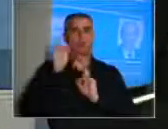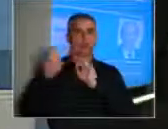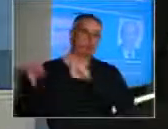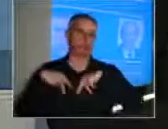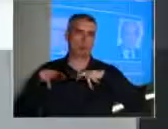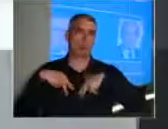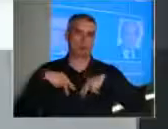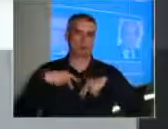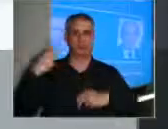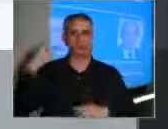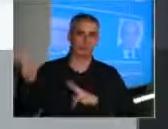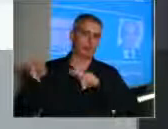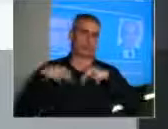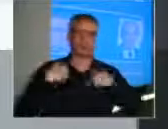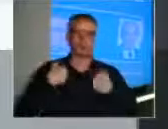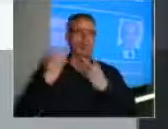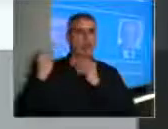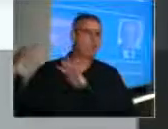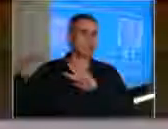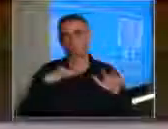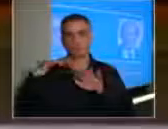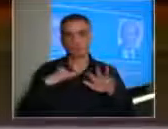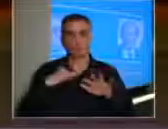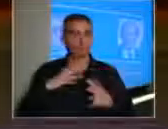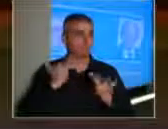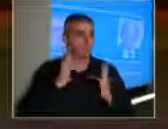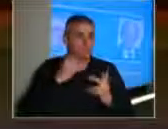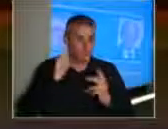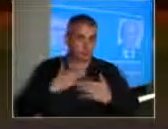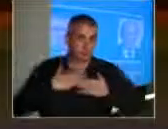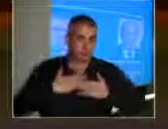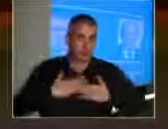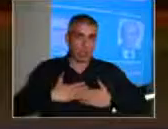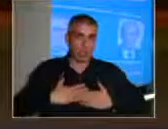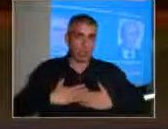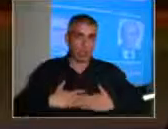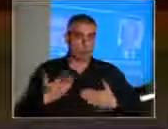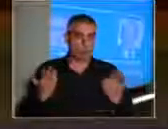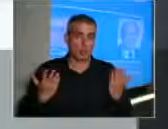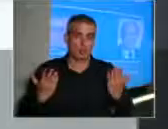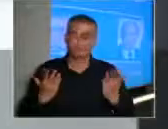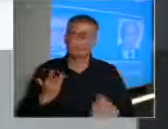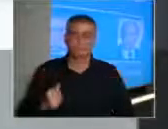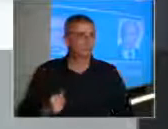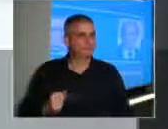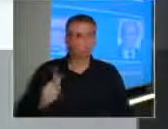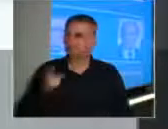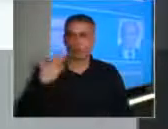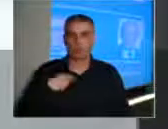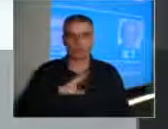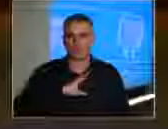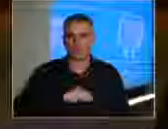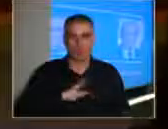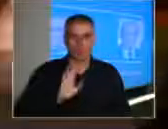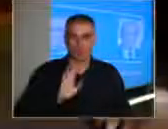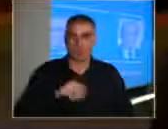חוזרים מפייגלין אלינו בהמונים. זו אז אם ככה אתה יכול להיות רגוע. לא, אני לא יכול להיות רגוע בגלל